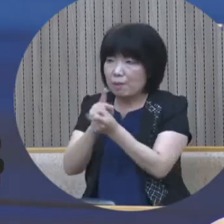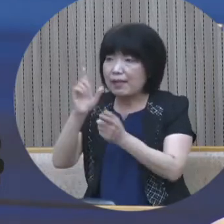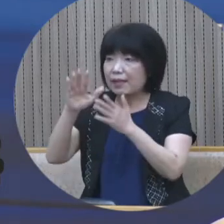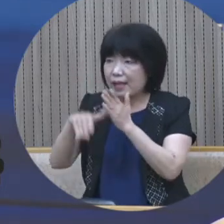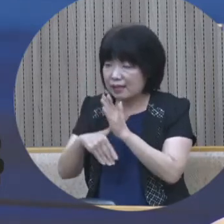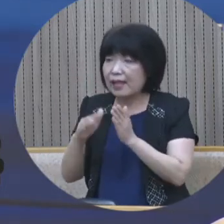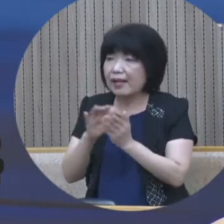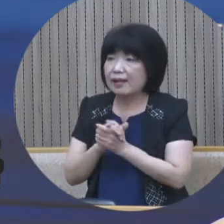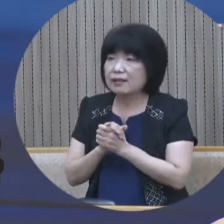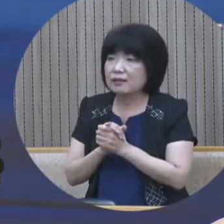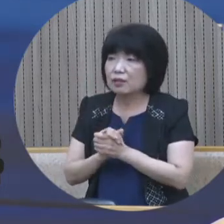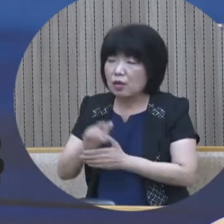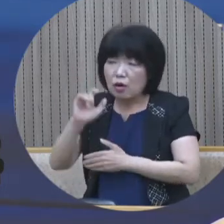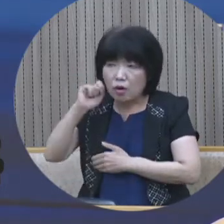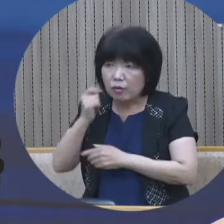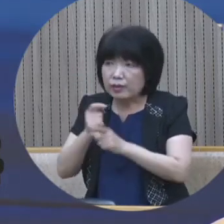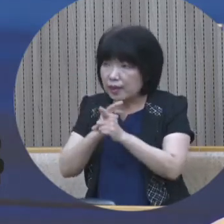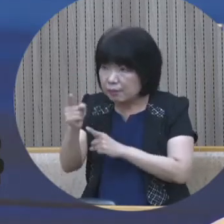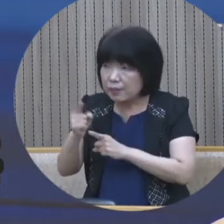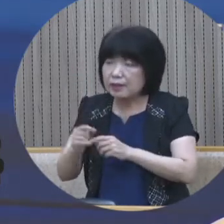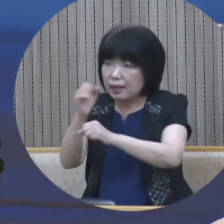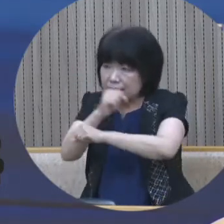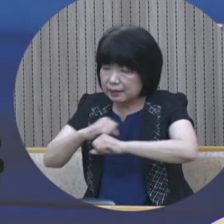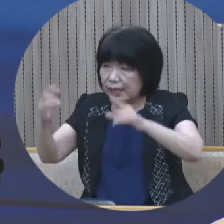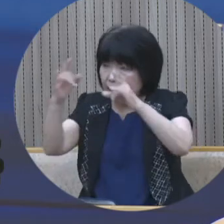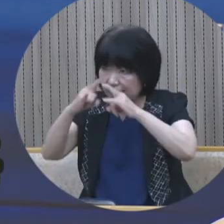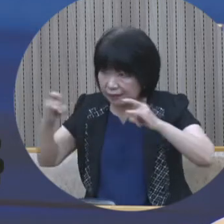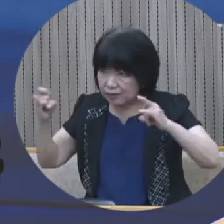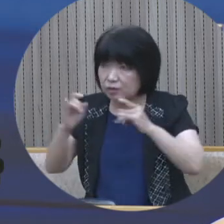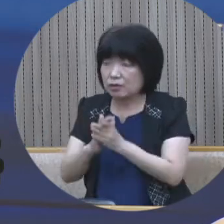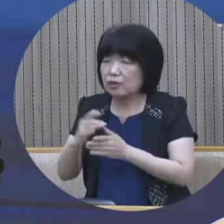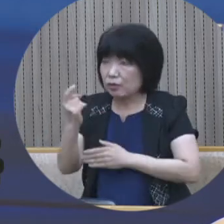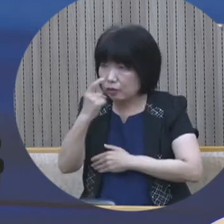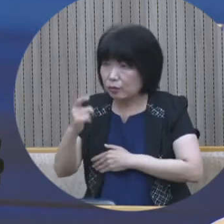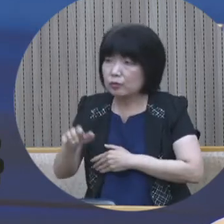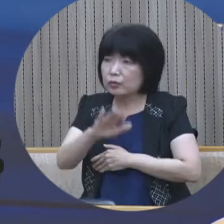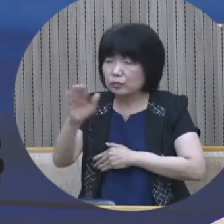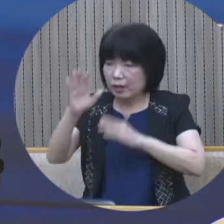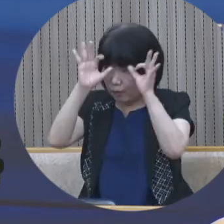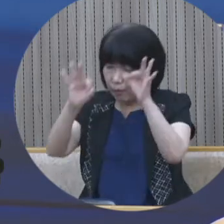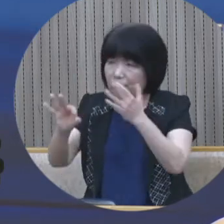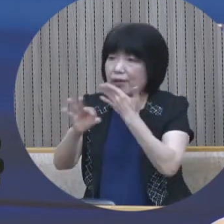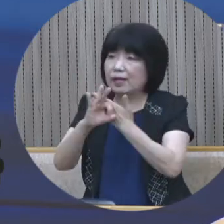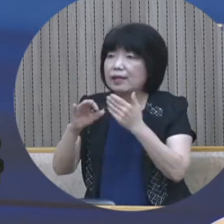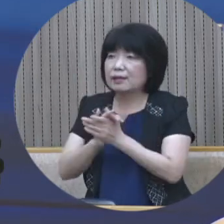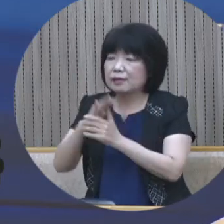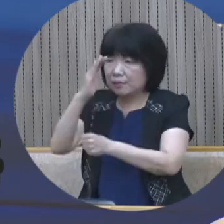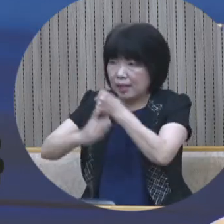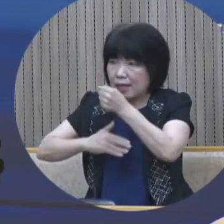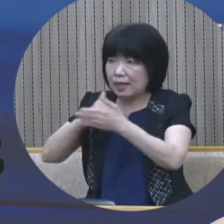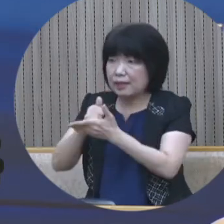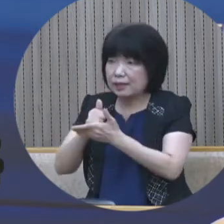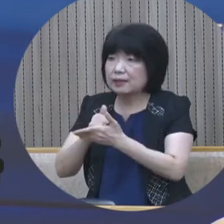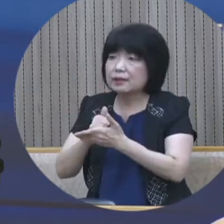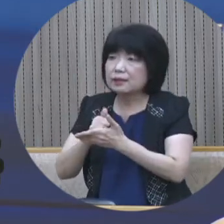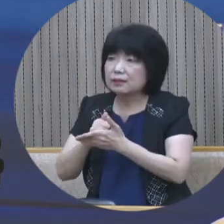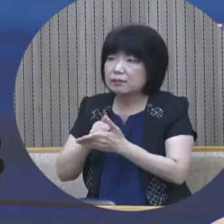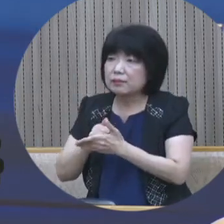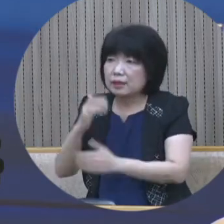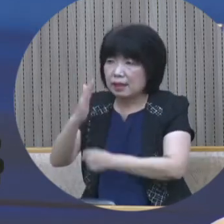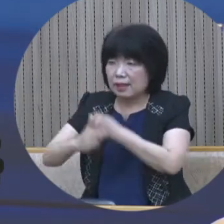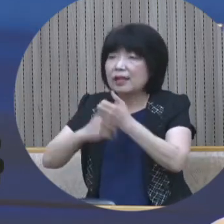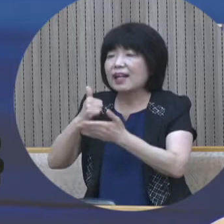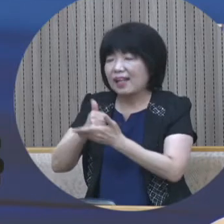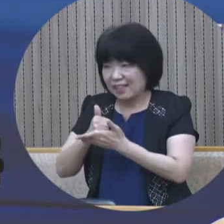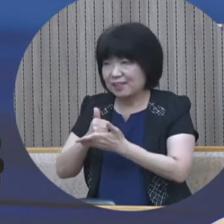때 그 어려움을 이겨낸 사마리아 성의 교훈을 우리들이 보면 하나님의 일은